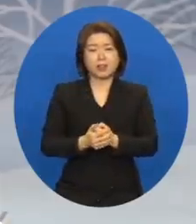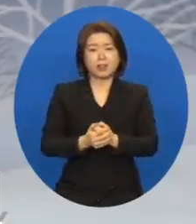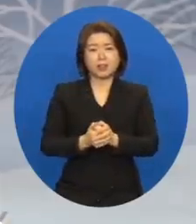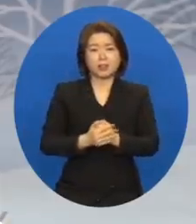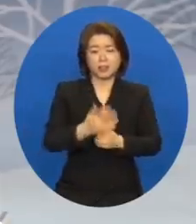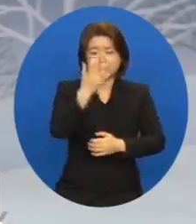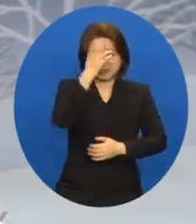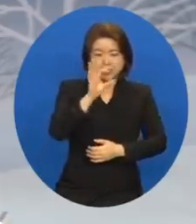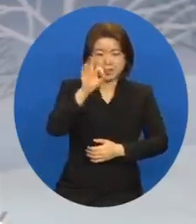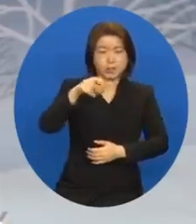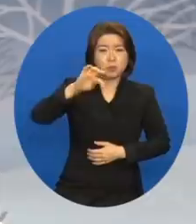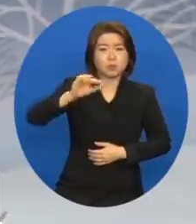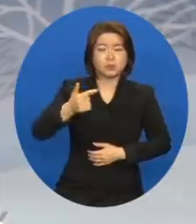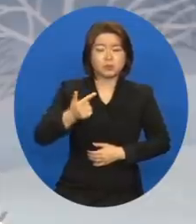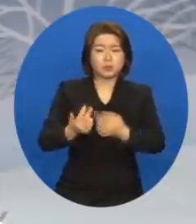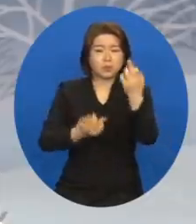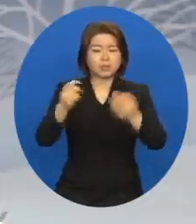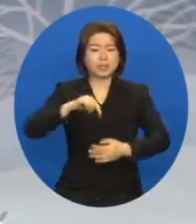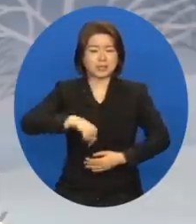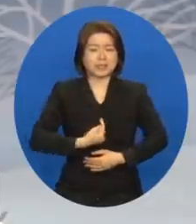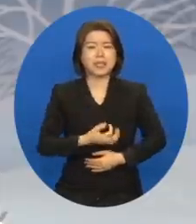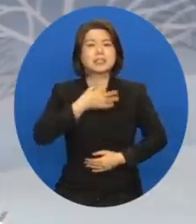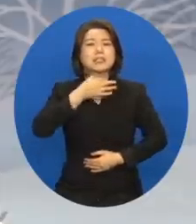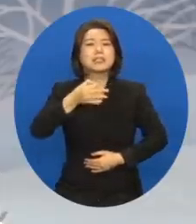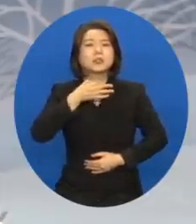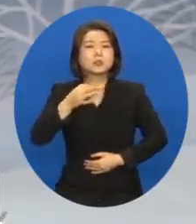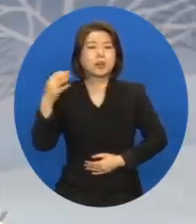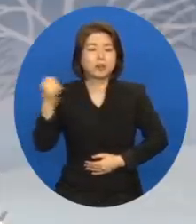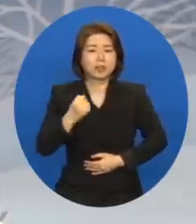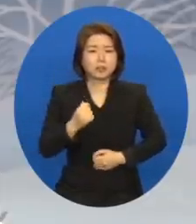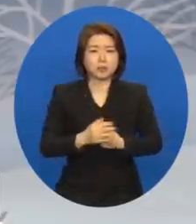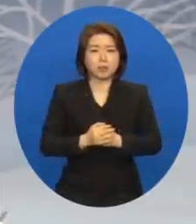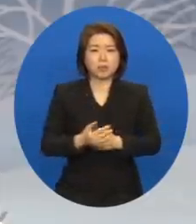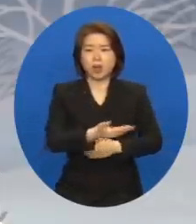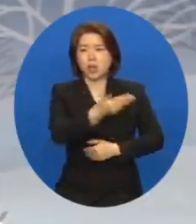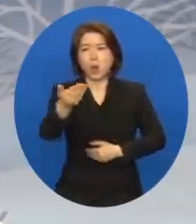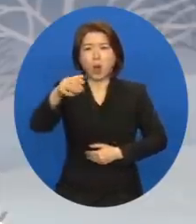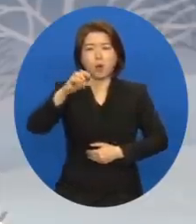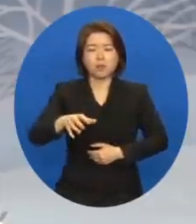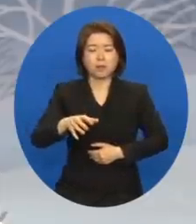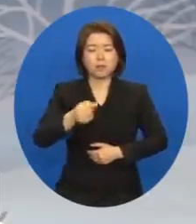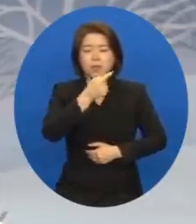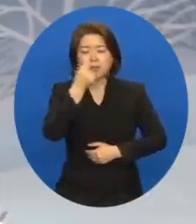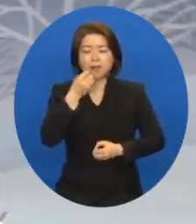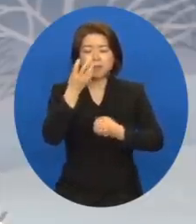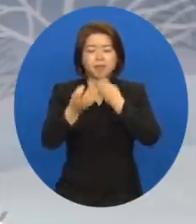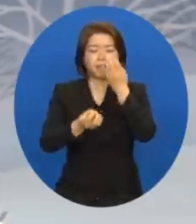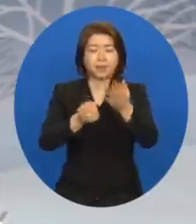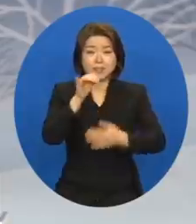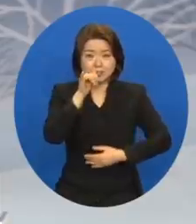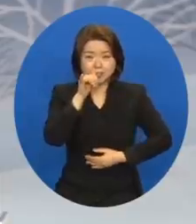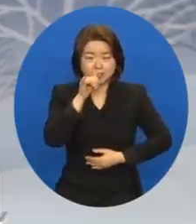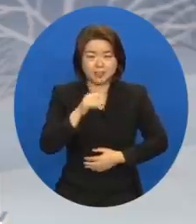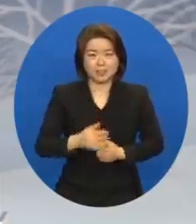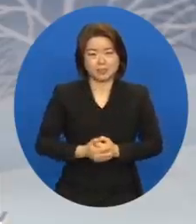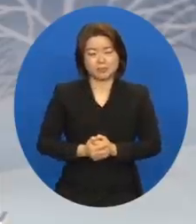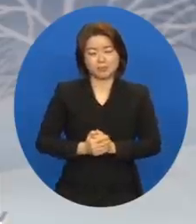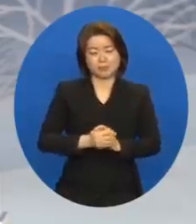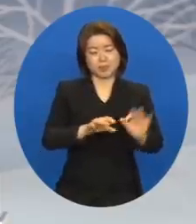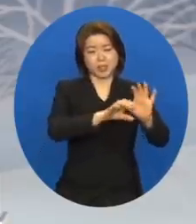자기 육성으로 성도들에게 간증을 할 수 있게 됐다는 것입니다.